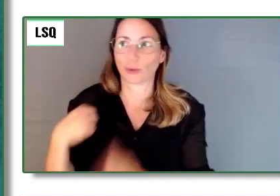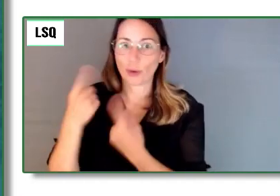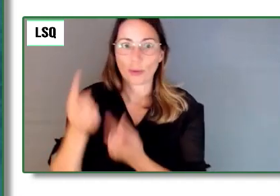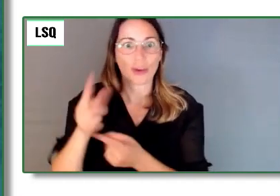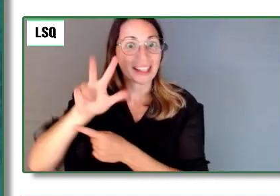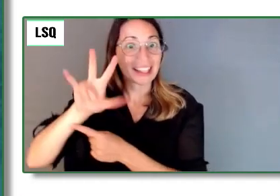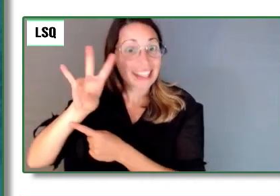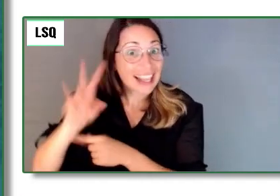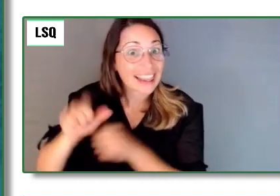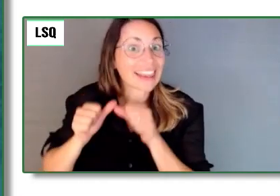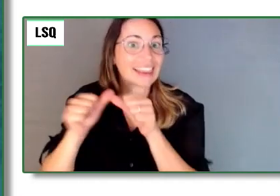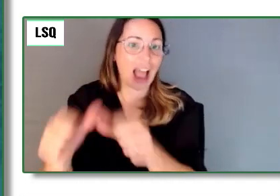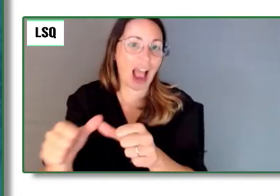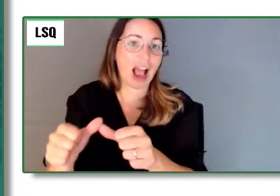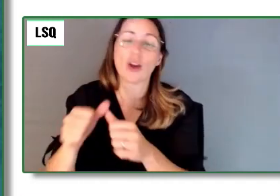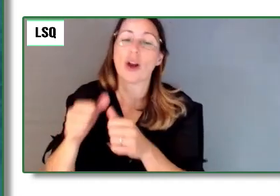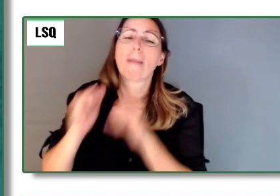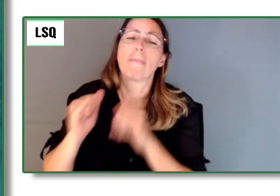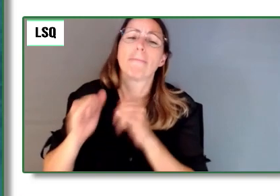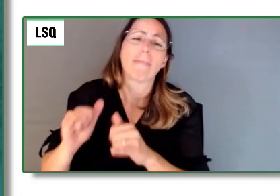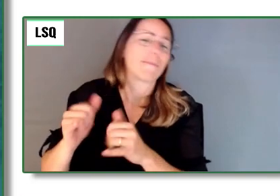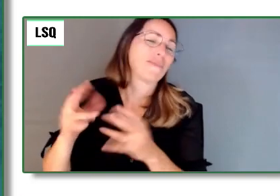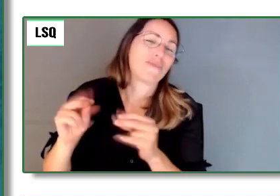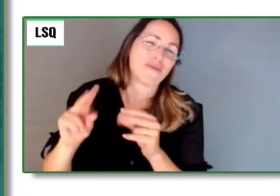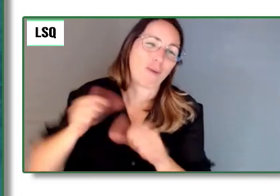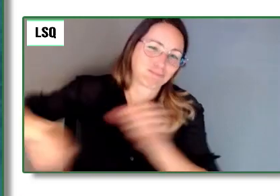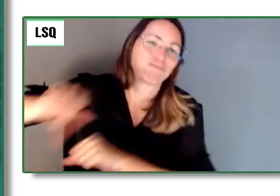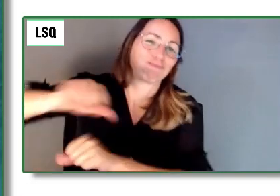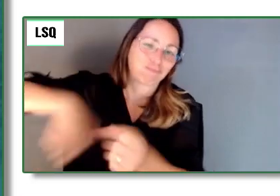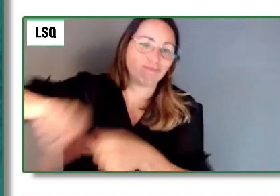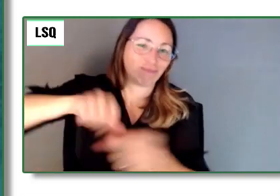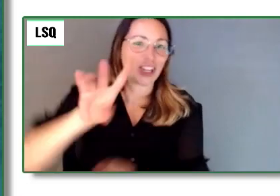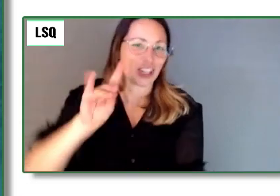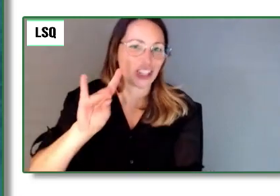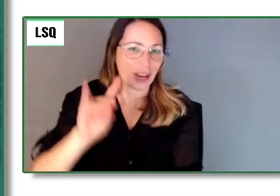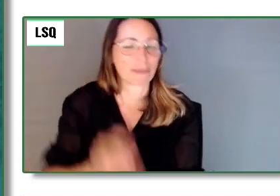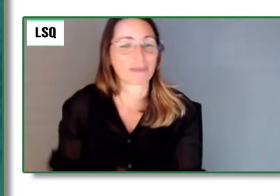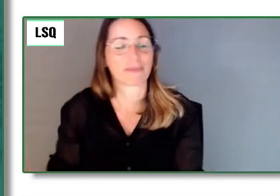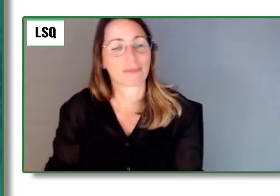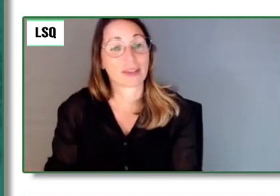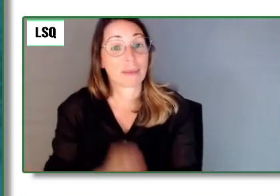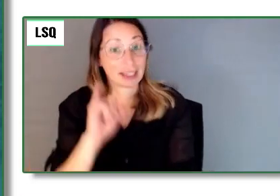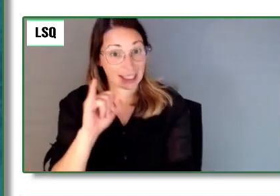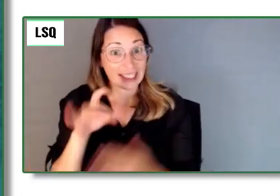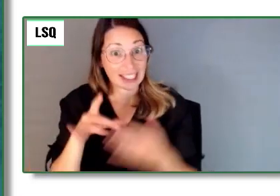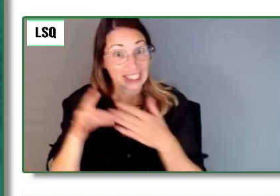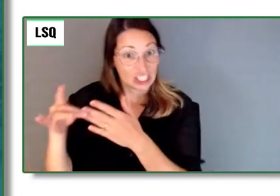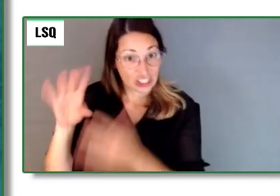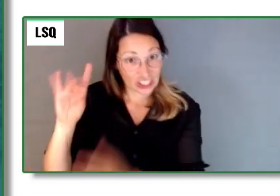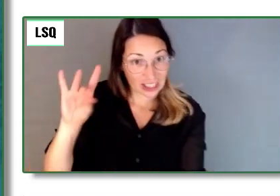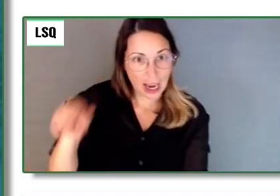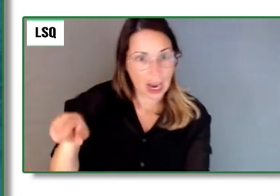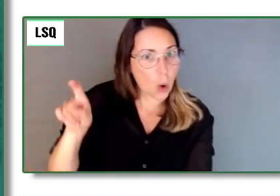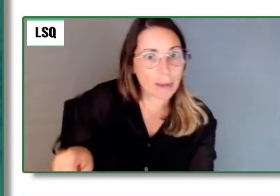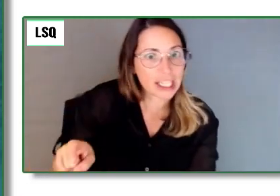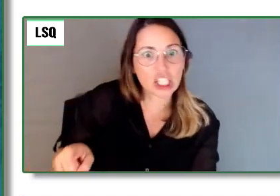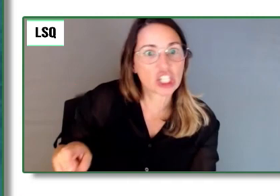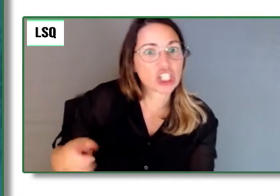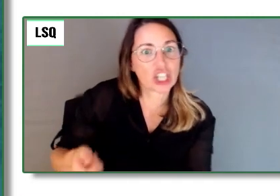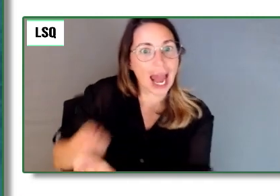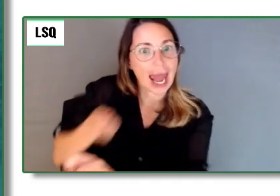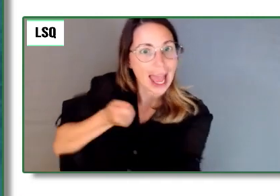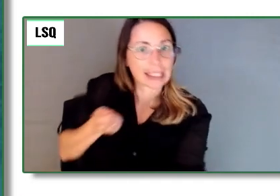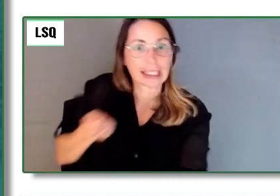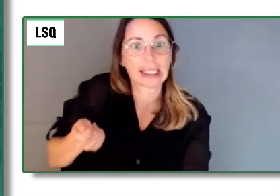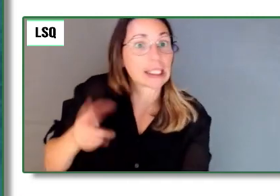de le tenir par la laisse. Ça veut dire qu'il est à côté de vous. Si vous passez à la queue leu, il faut lâcher ça parce que sinon vous allez toujours